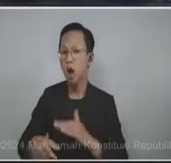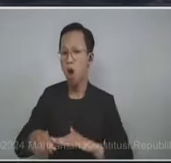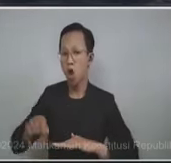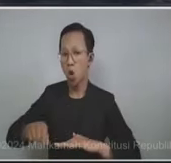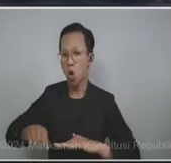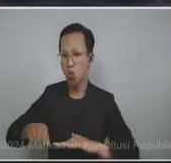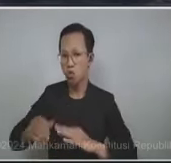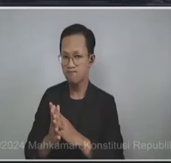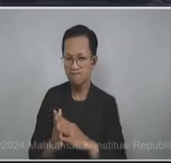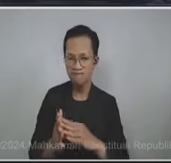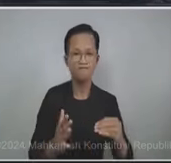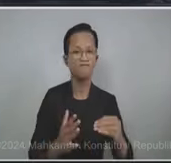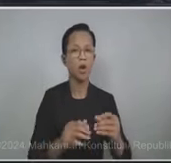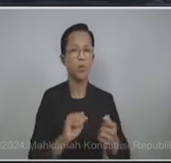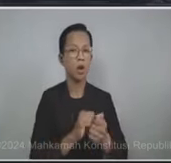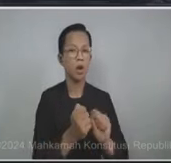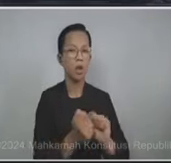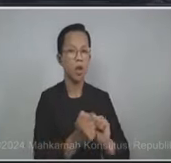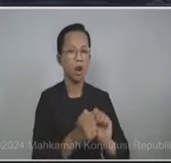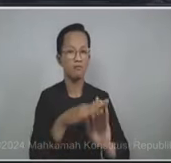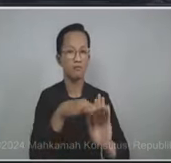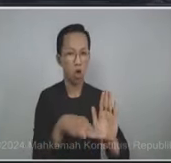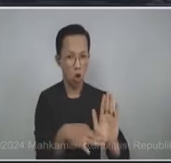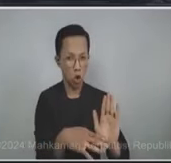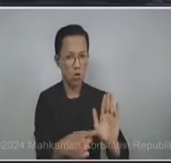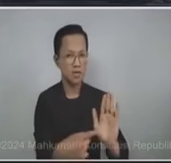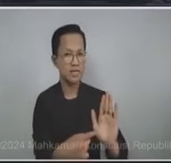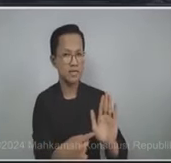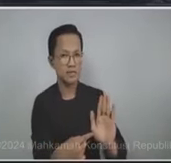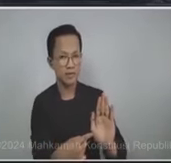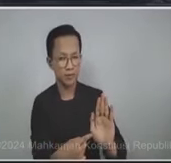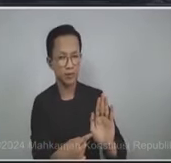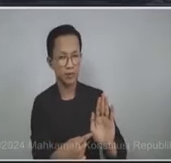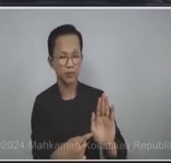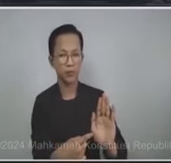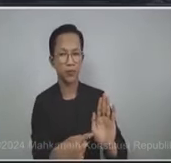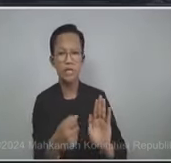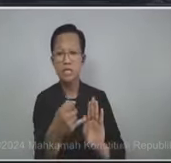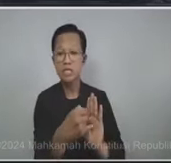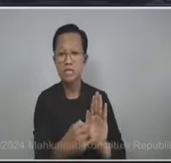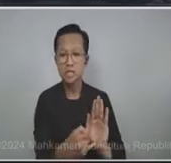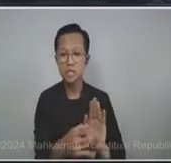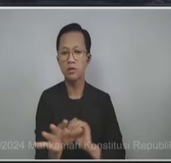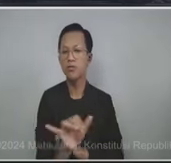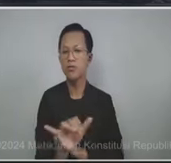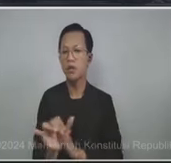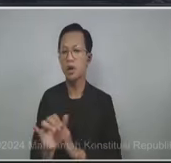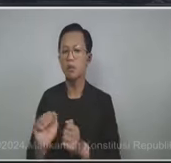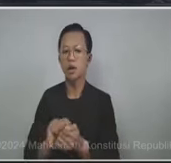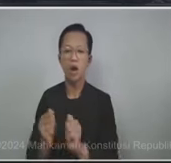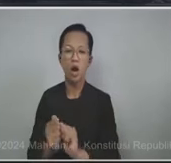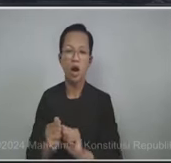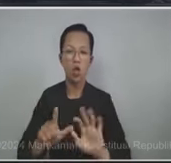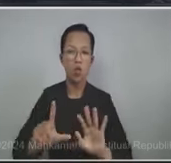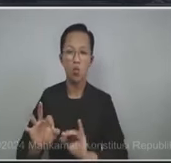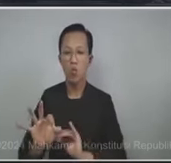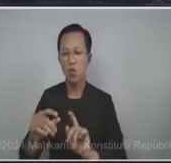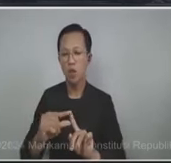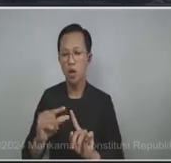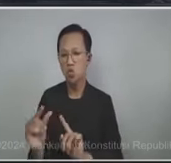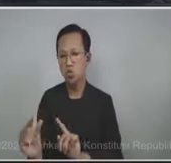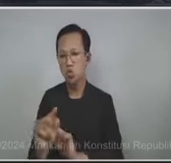konsusionalitas terhadap perkara-perkara tersebut di atas pada pokoknya adalah sama dengan perkara nomor 70/ar pu garar